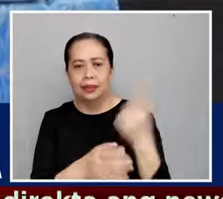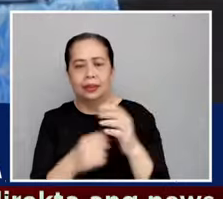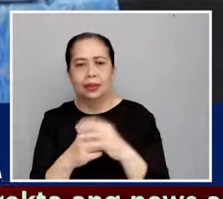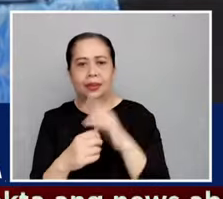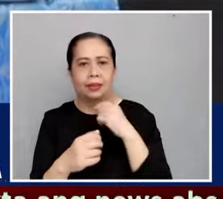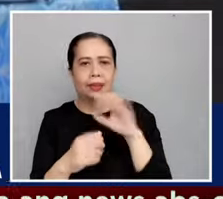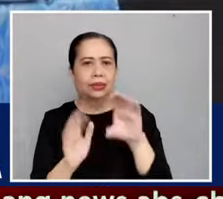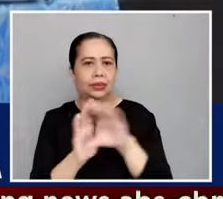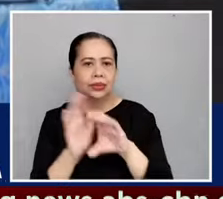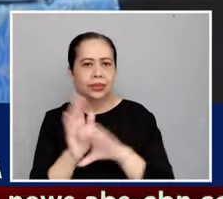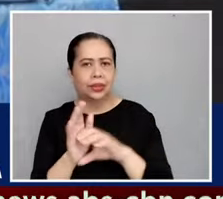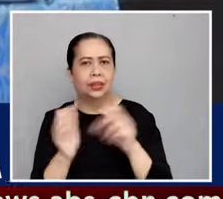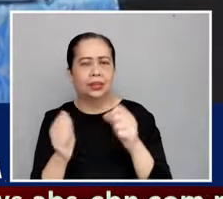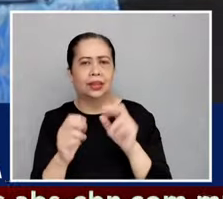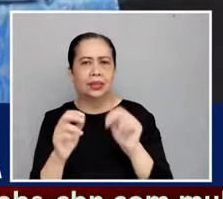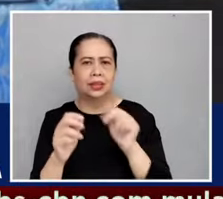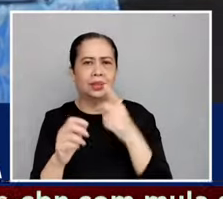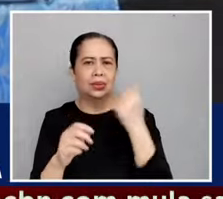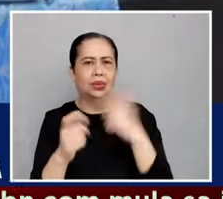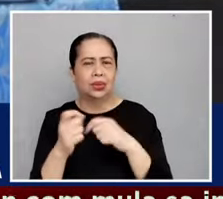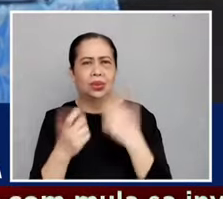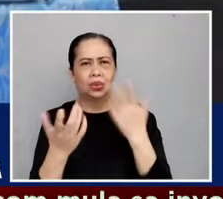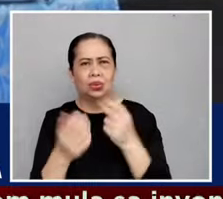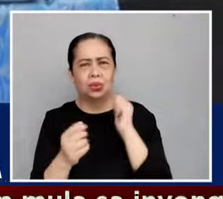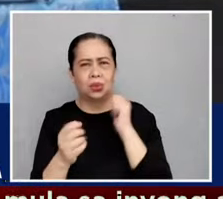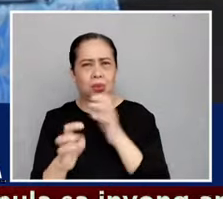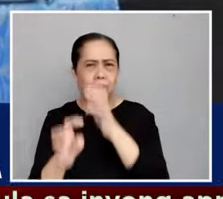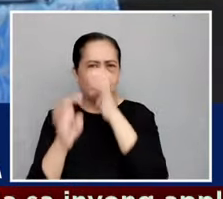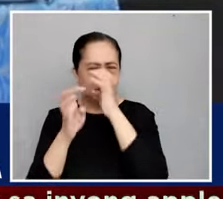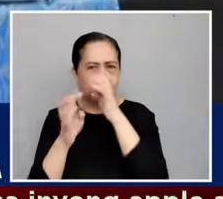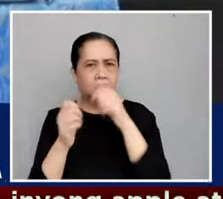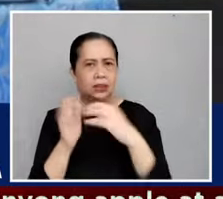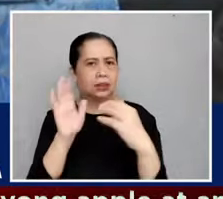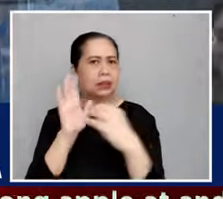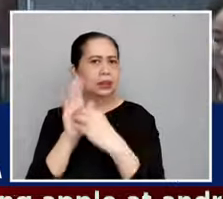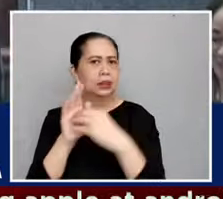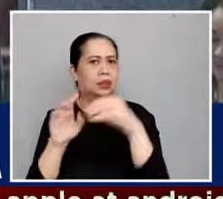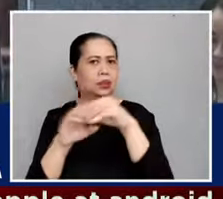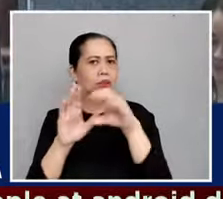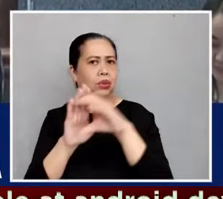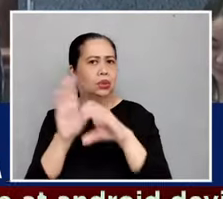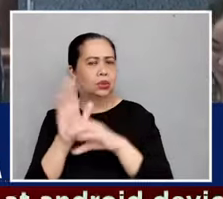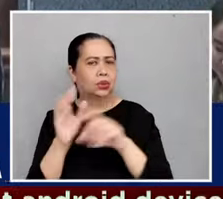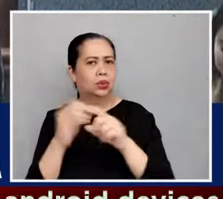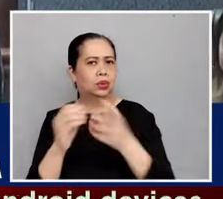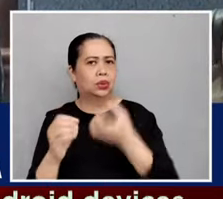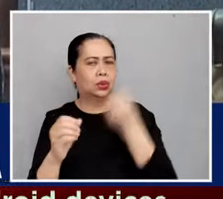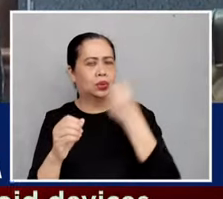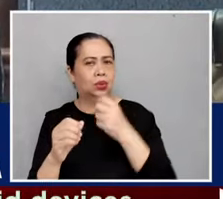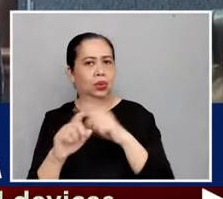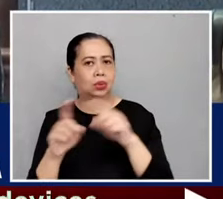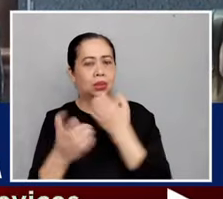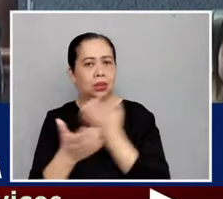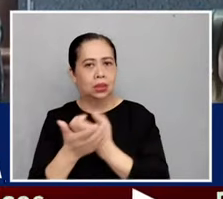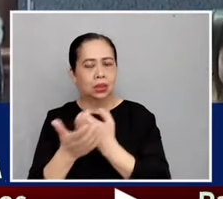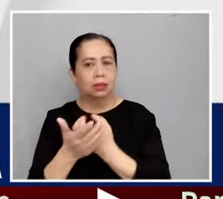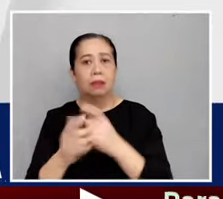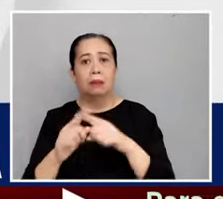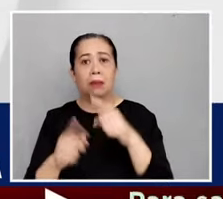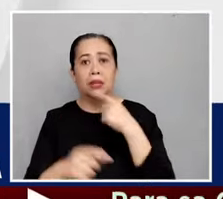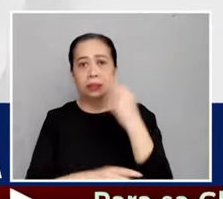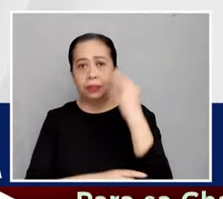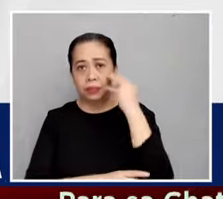tsa-tsa para lumuwag ang anyay konserbatibong economic provision sa konstitusyon. Pero punto ni Senate President Juan Miguel